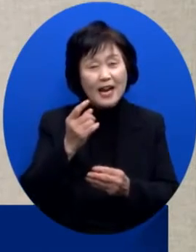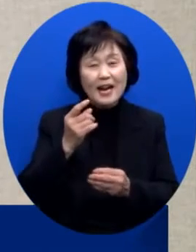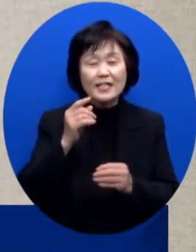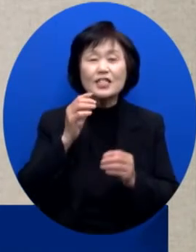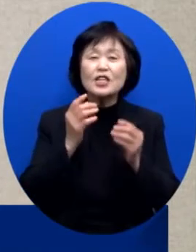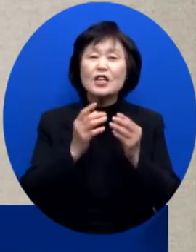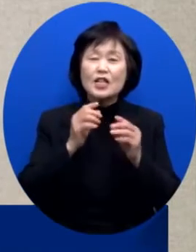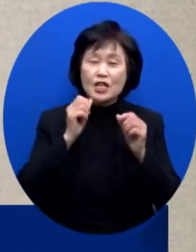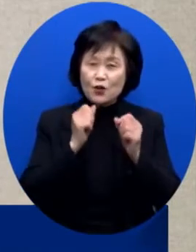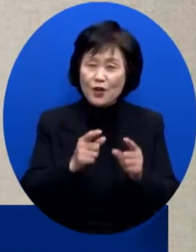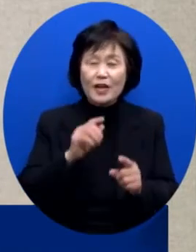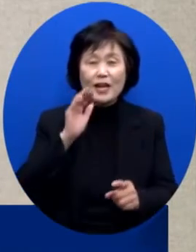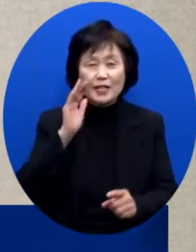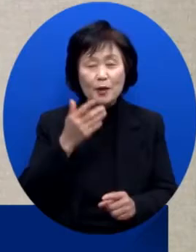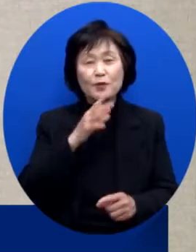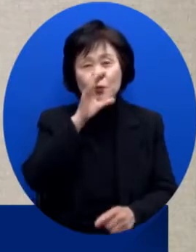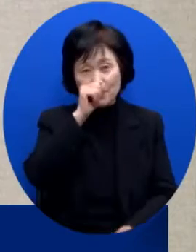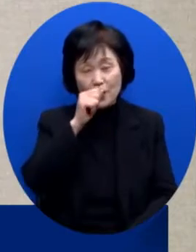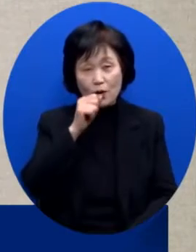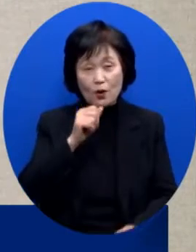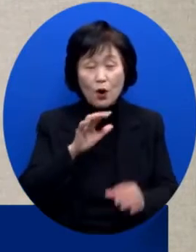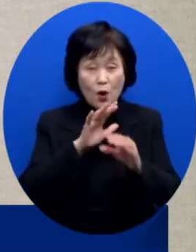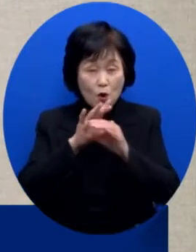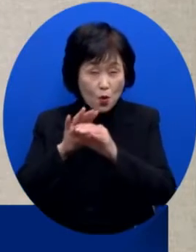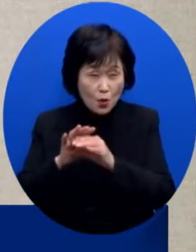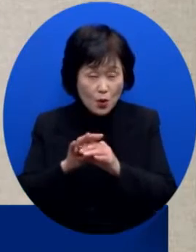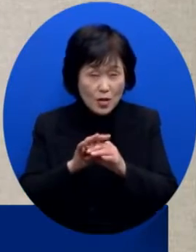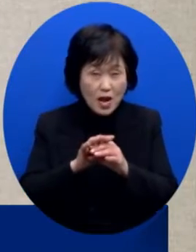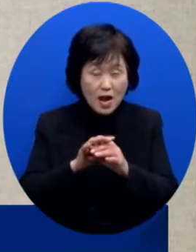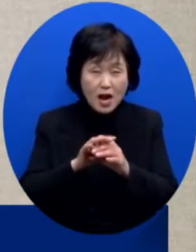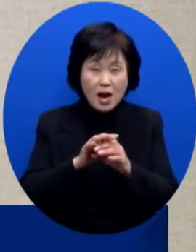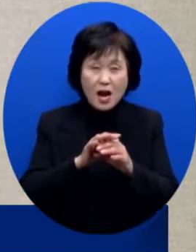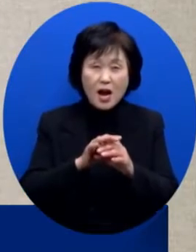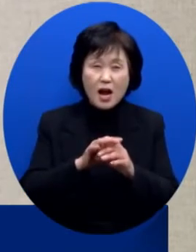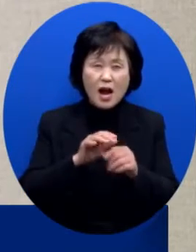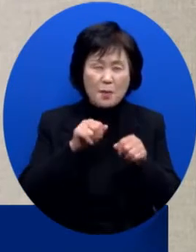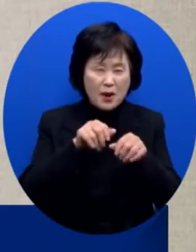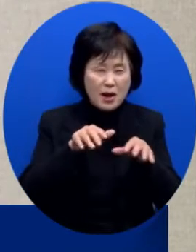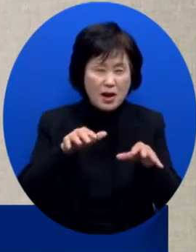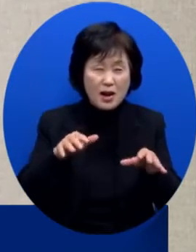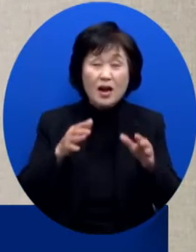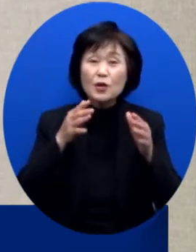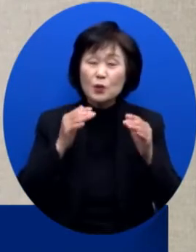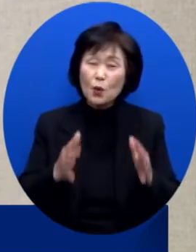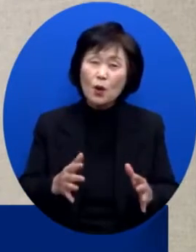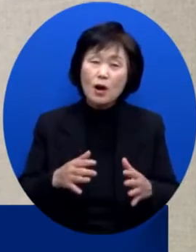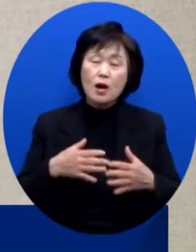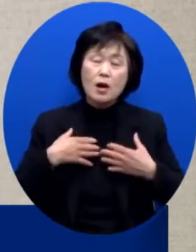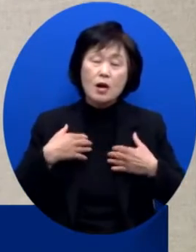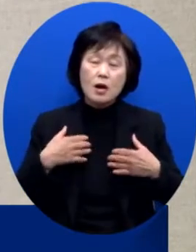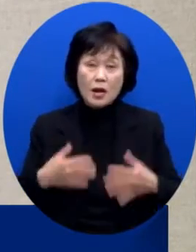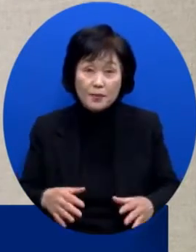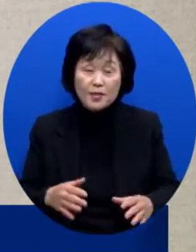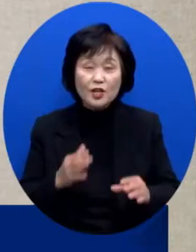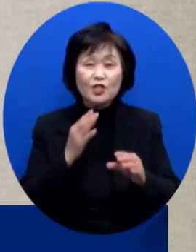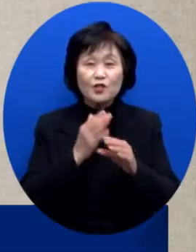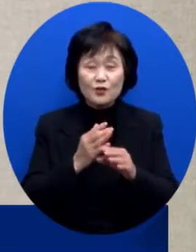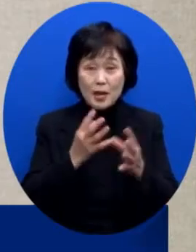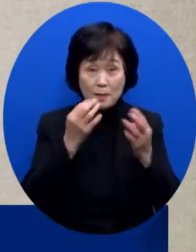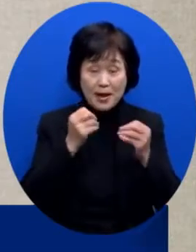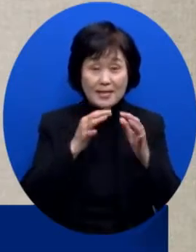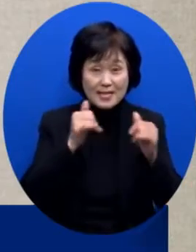또 코랄 기간 동안 파는 사람들이 좀 다운되어 있는데 뭐 2분들을 좀더 어 기분을 좀